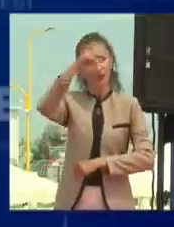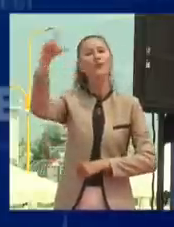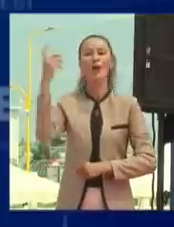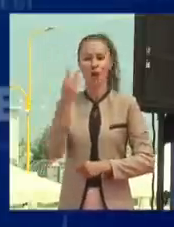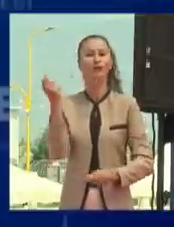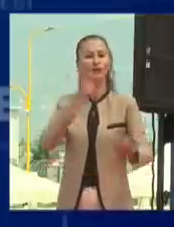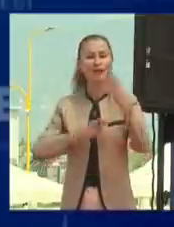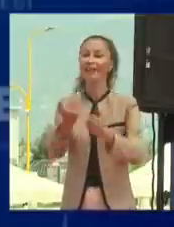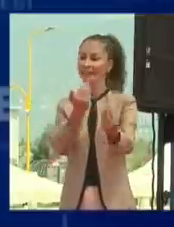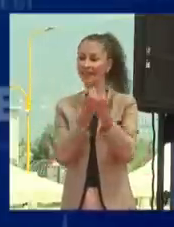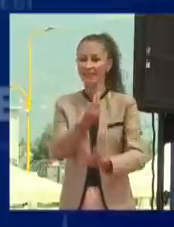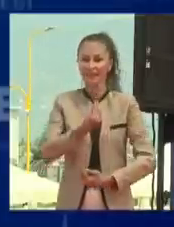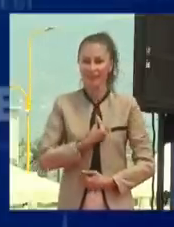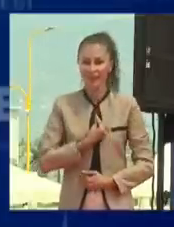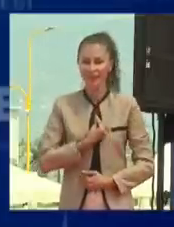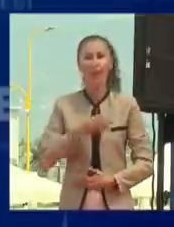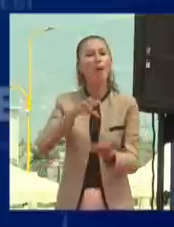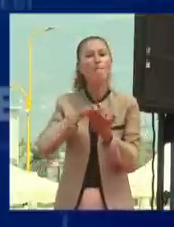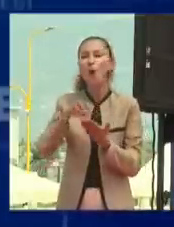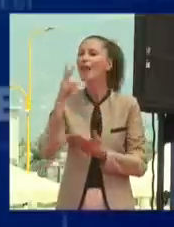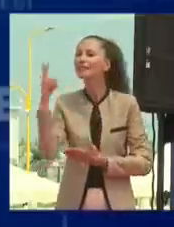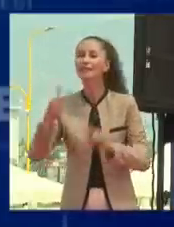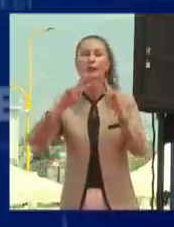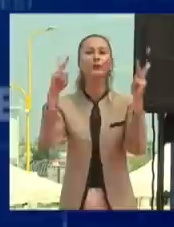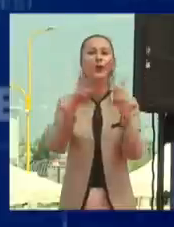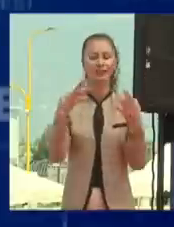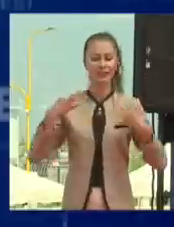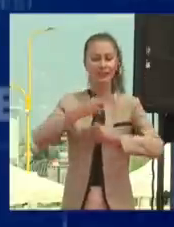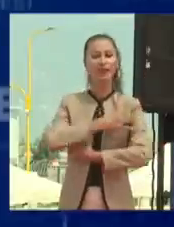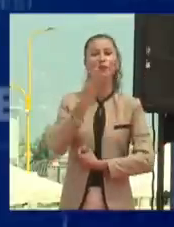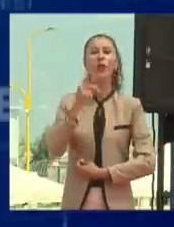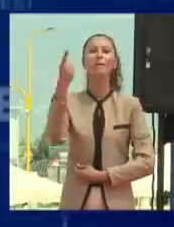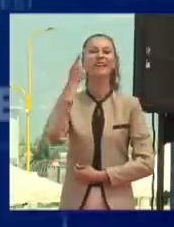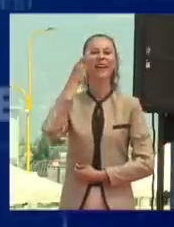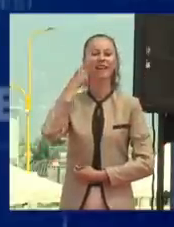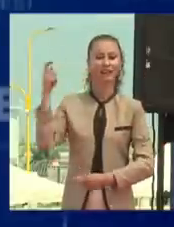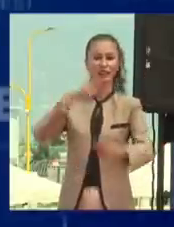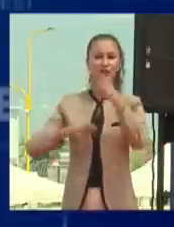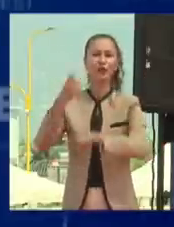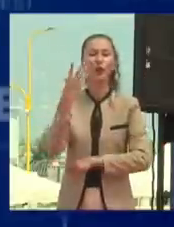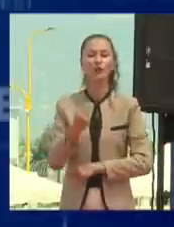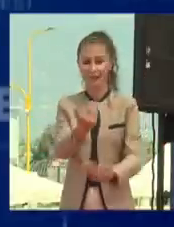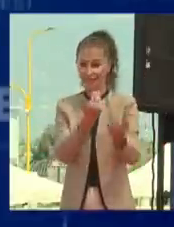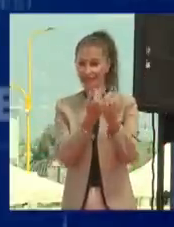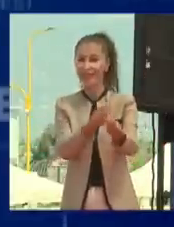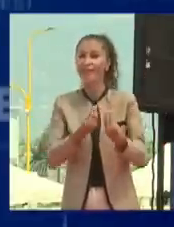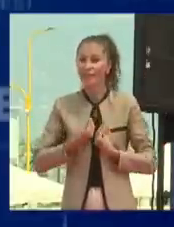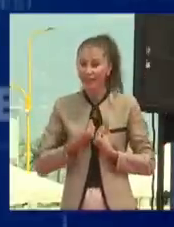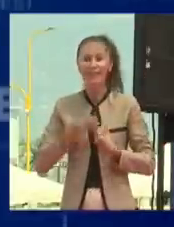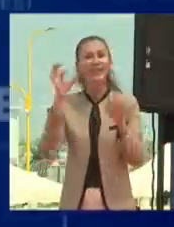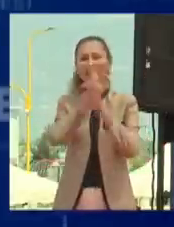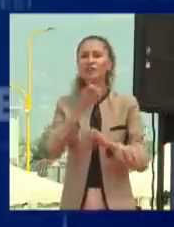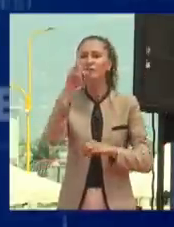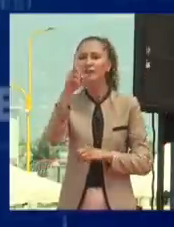edeceğiz. Destek verin, bölgesinde ve dünyada saygın olan bir devleti inşa edeceğiz. Destek verin,